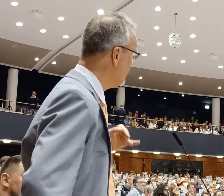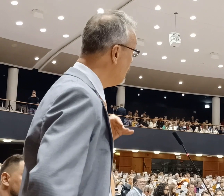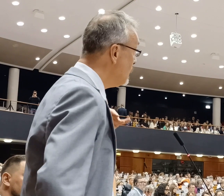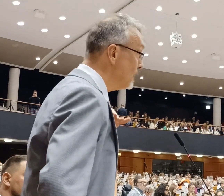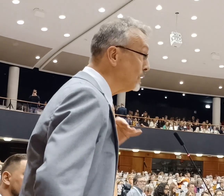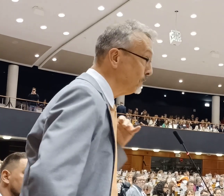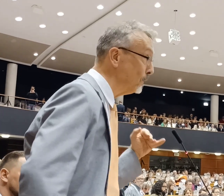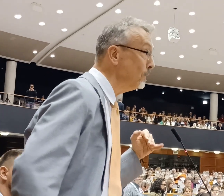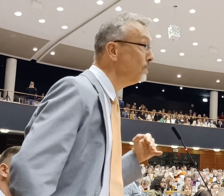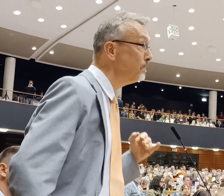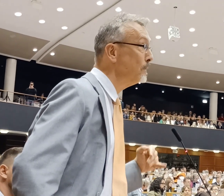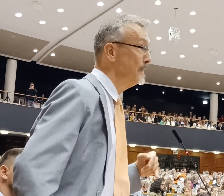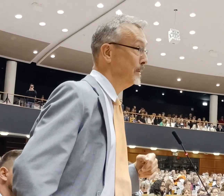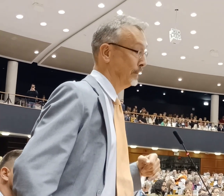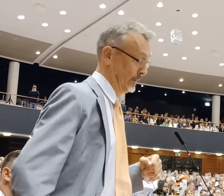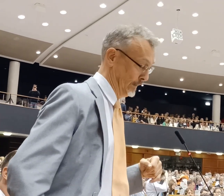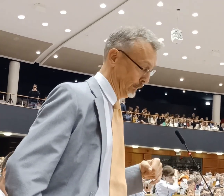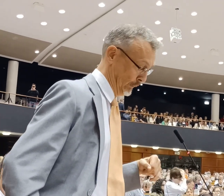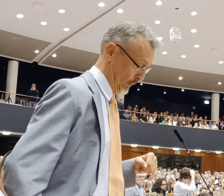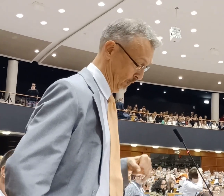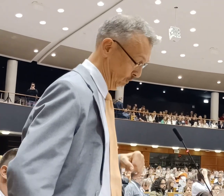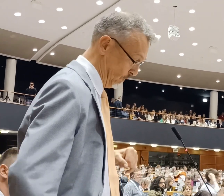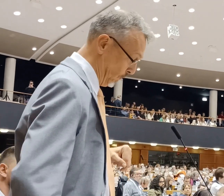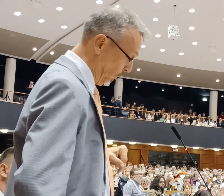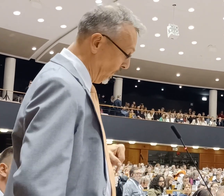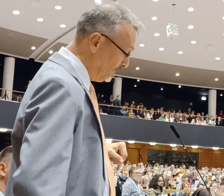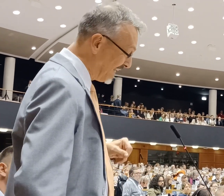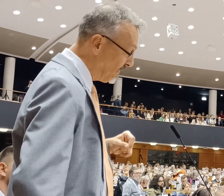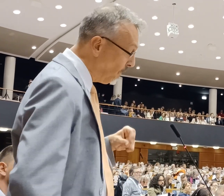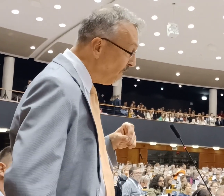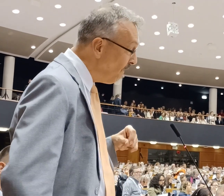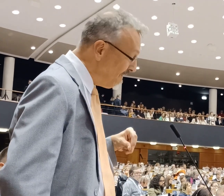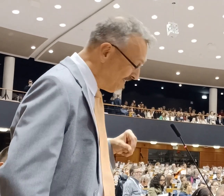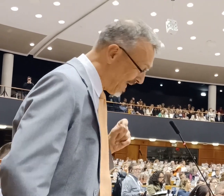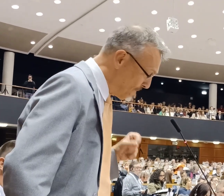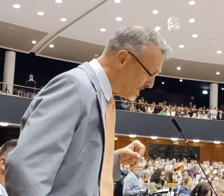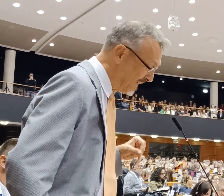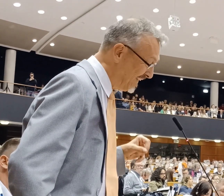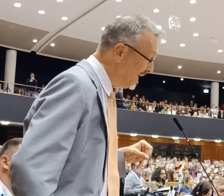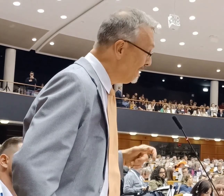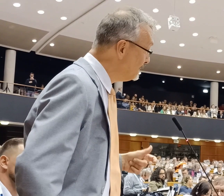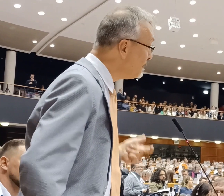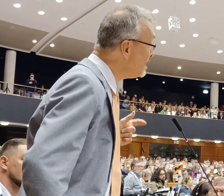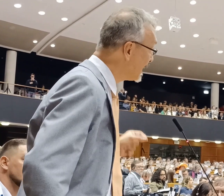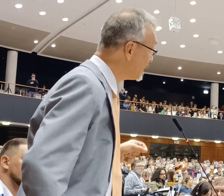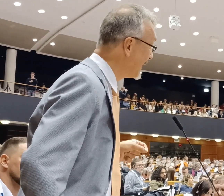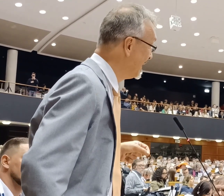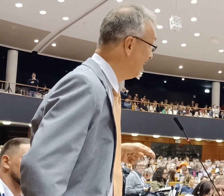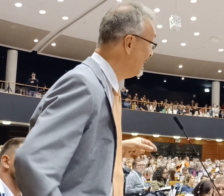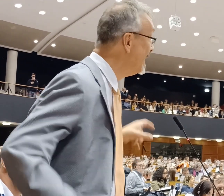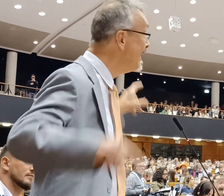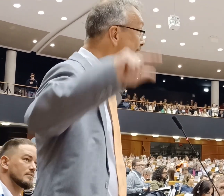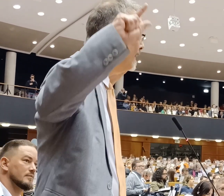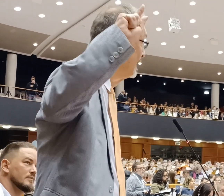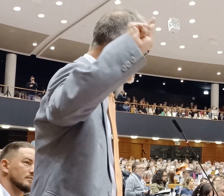wesentliche Kontrollfunktion zu. Denn selbst den